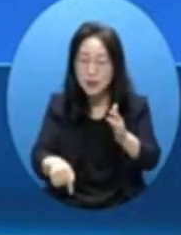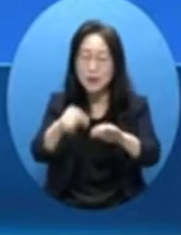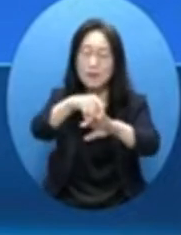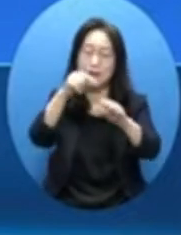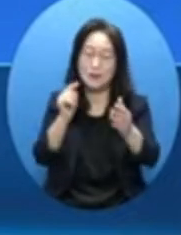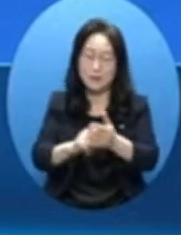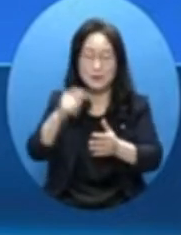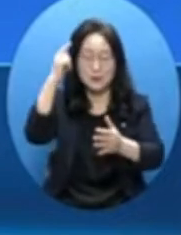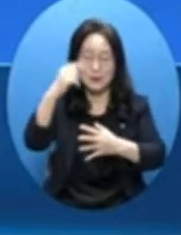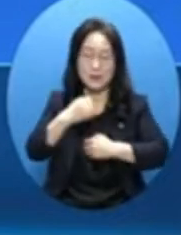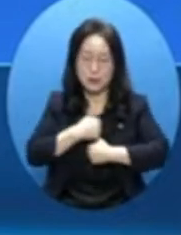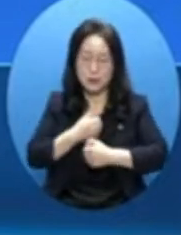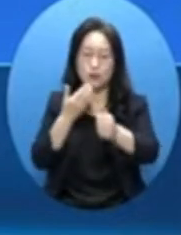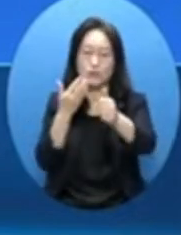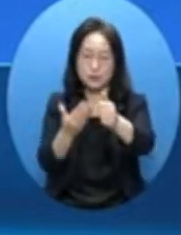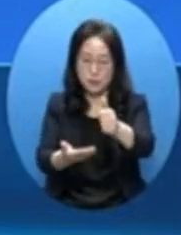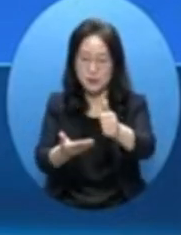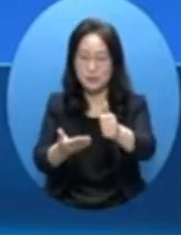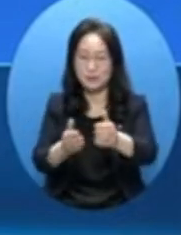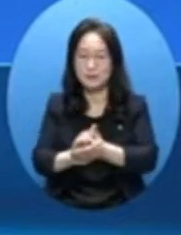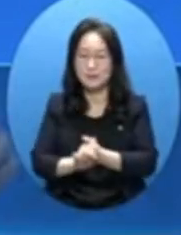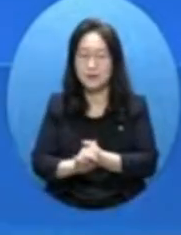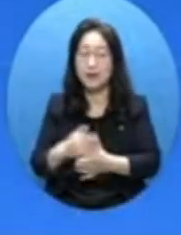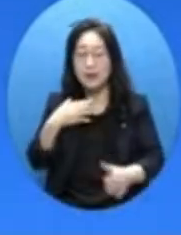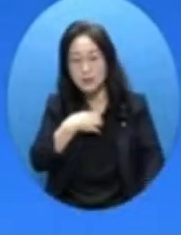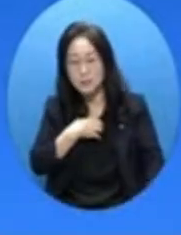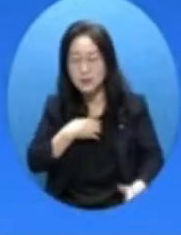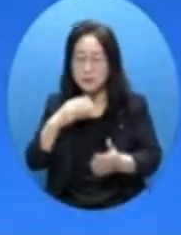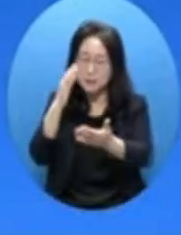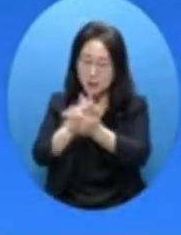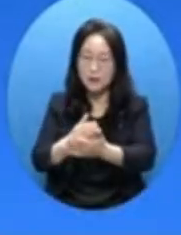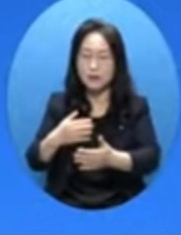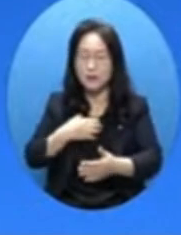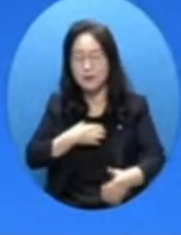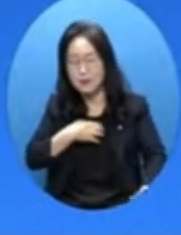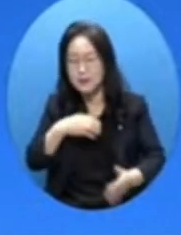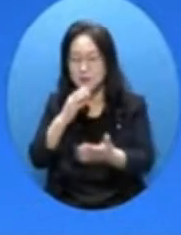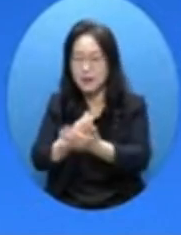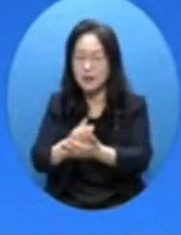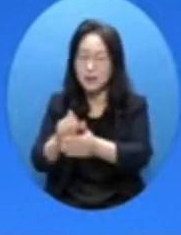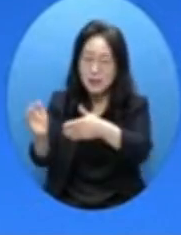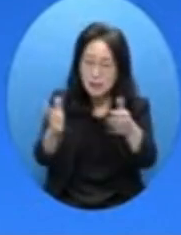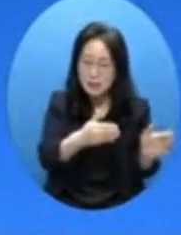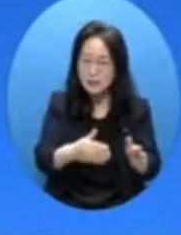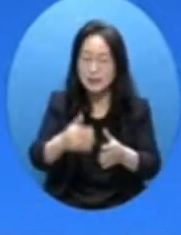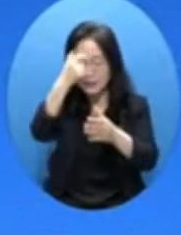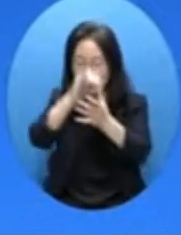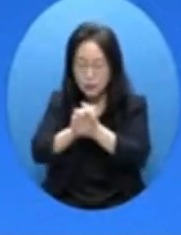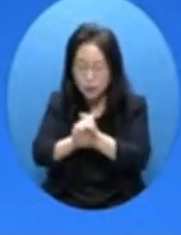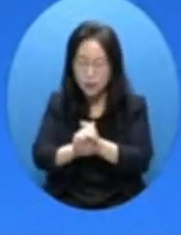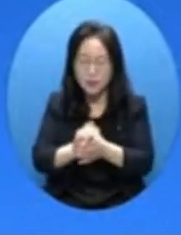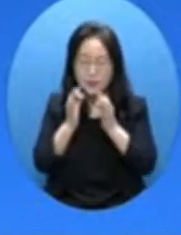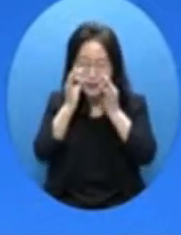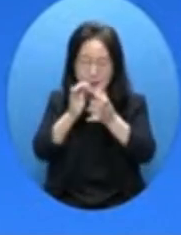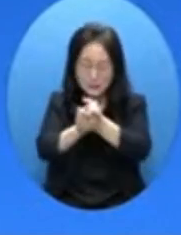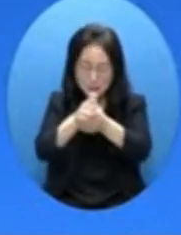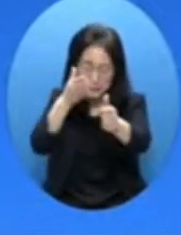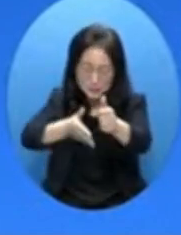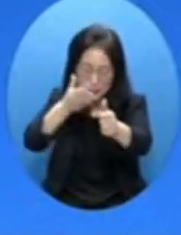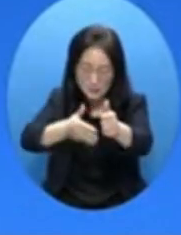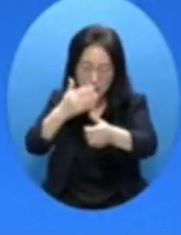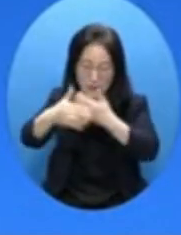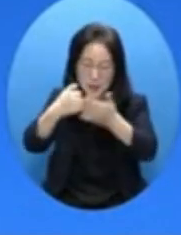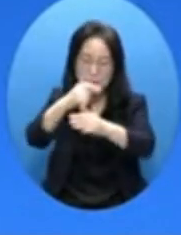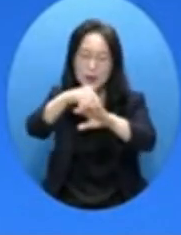생각을 지키시리라. 염려하지 말고 걱정하지 말고 그 시간에 기도와 간구를 드리면 하나님께서